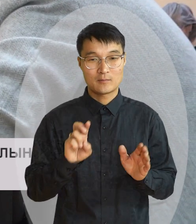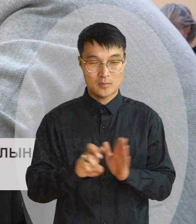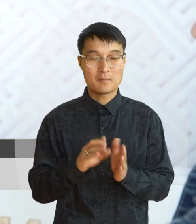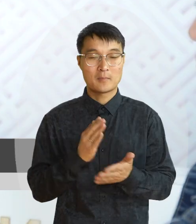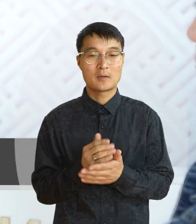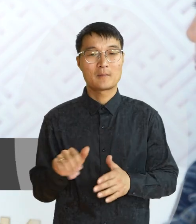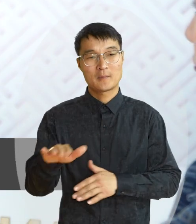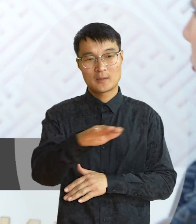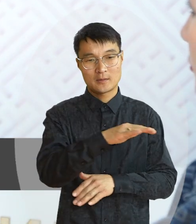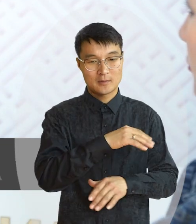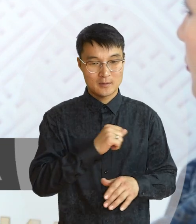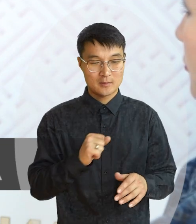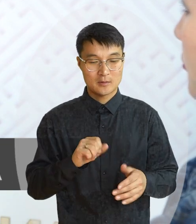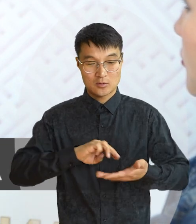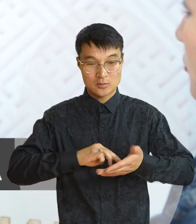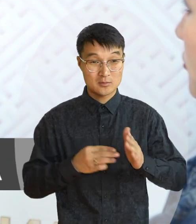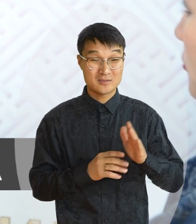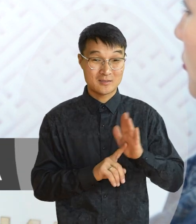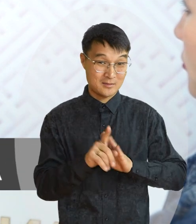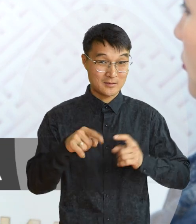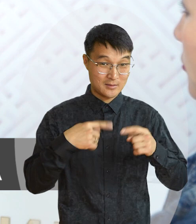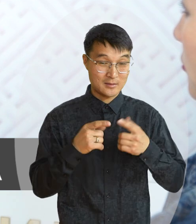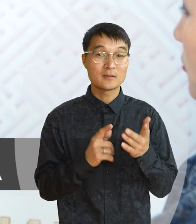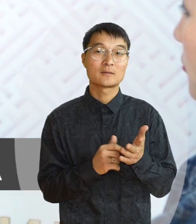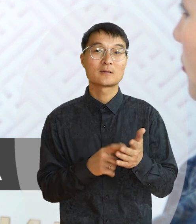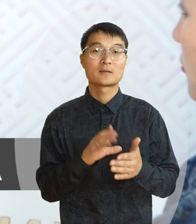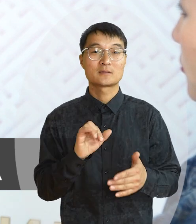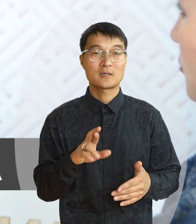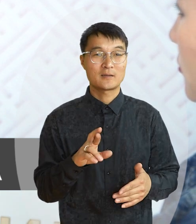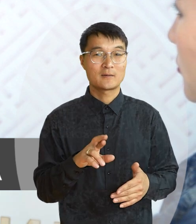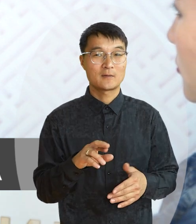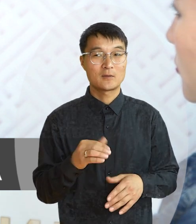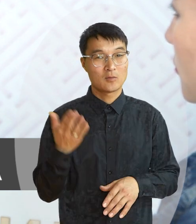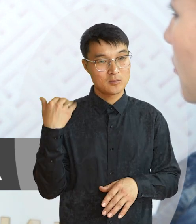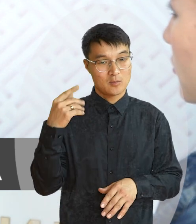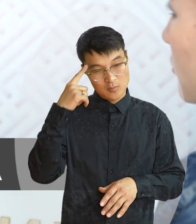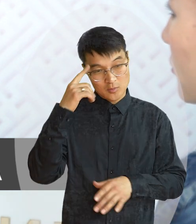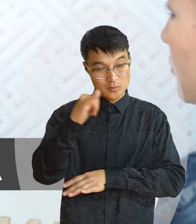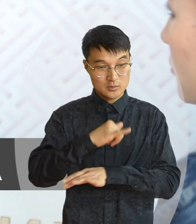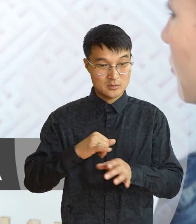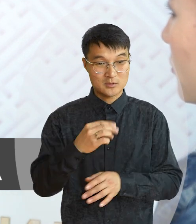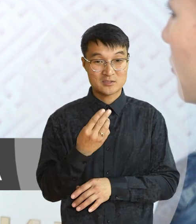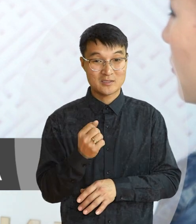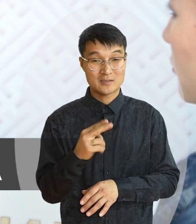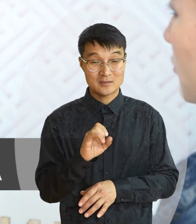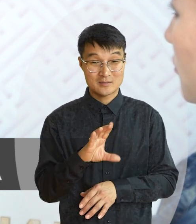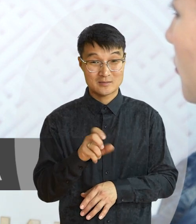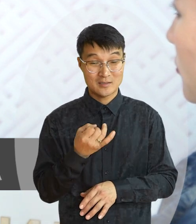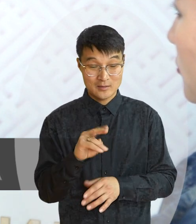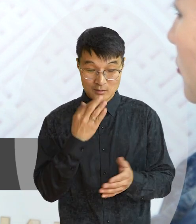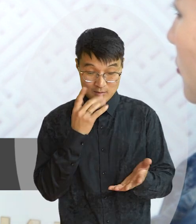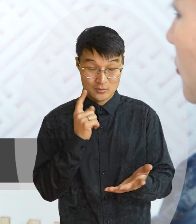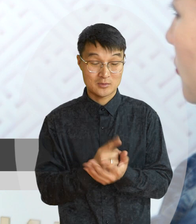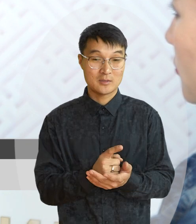байна. Бидний төлөвлөлтөөс эхлээл ярих хэрэгтэй байна. Тэгэхээр сая бид нар Монгол улсын хувьд бол шатар сайдын 08